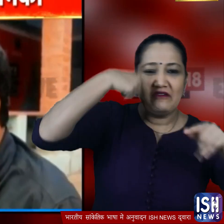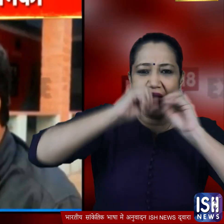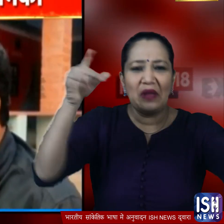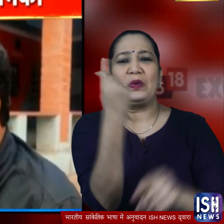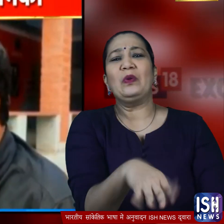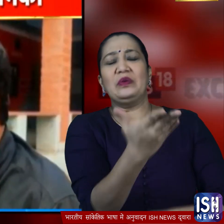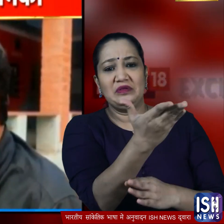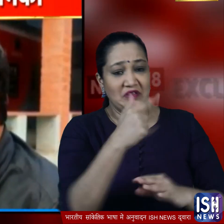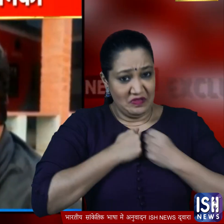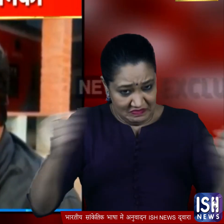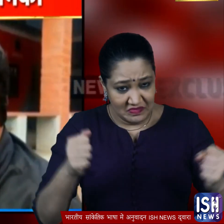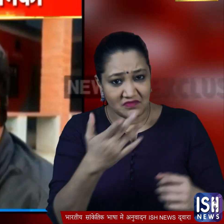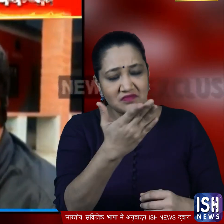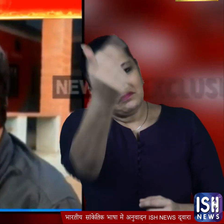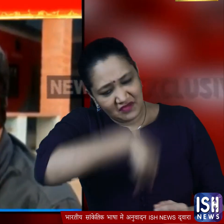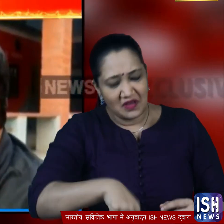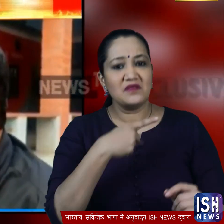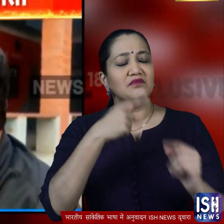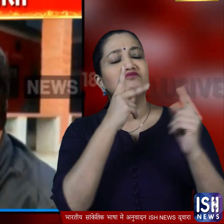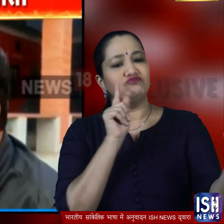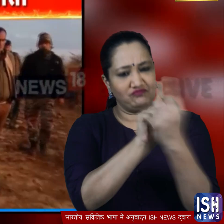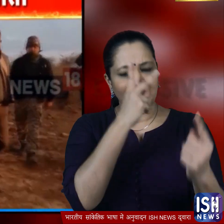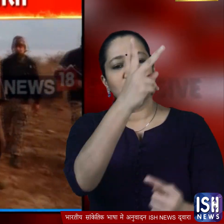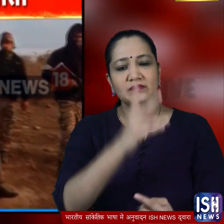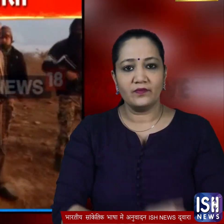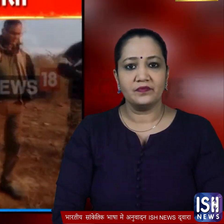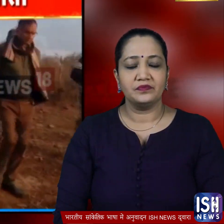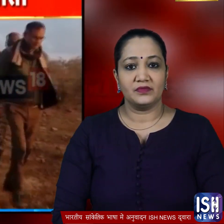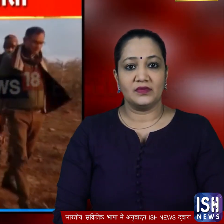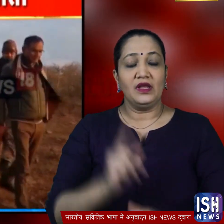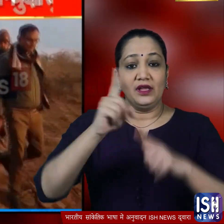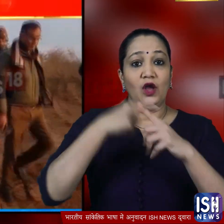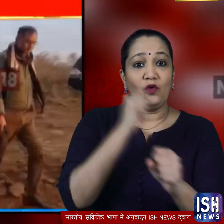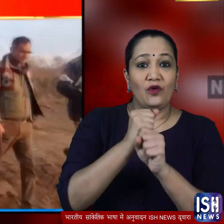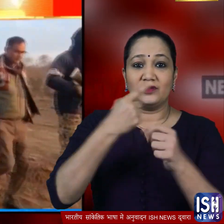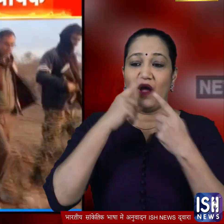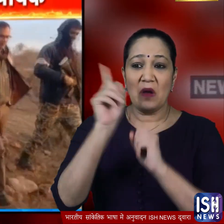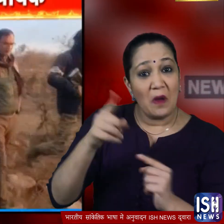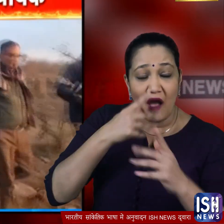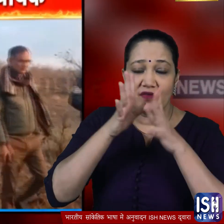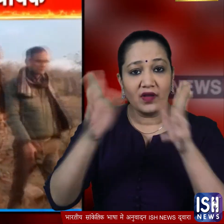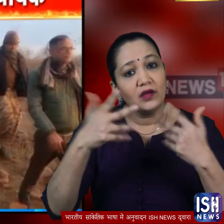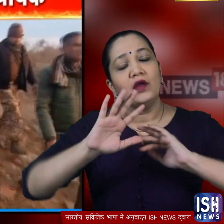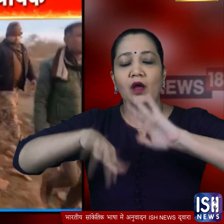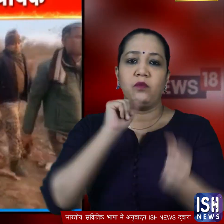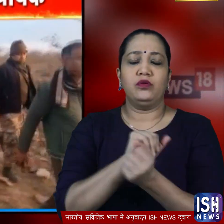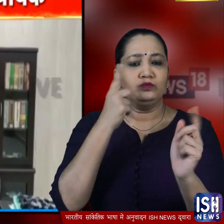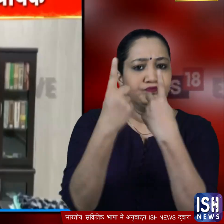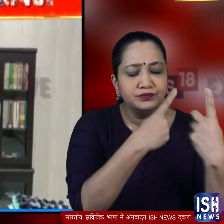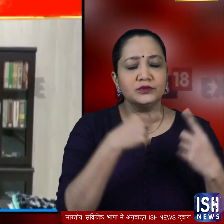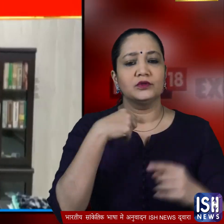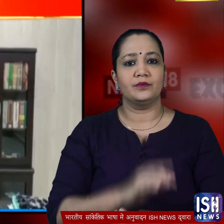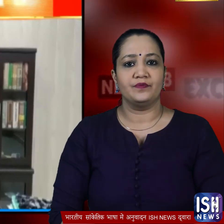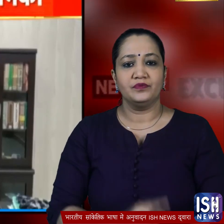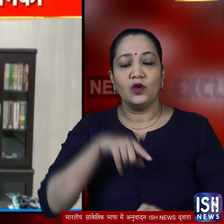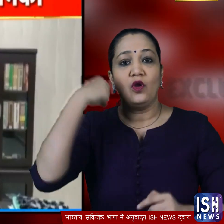चुका है, अगर इसमें हिम्मत है तो आए ना छोड़े, मुकाबला करने के लिए क्यों नहीं आता। डकैत जगन गुर्जर की धमकी का वीडियो वायरल होते ही पुलिस हरकत में आ गई।